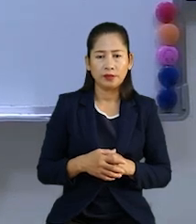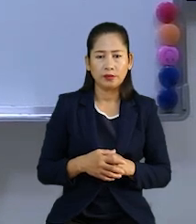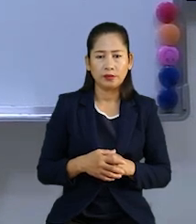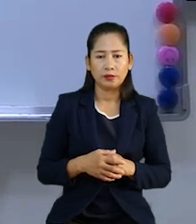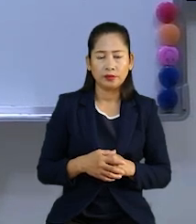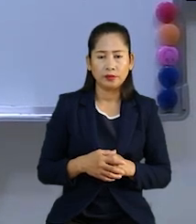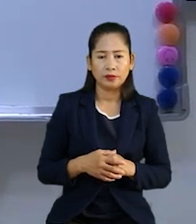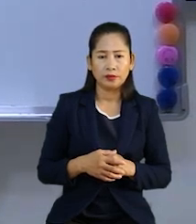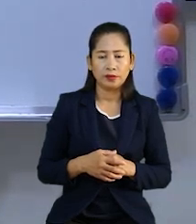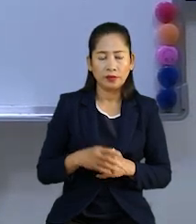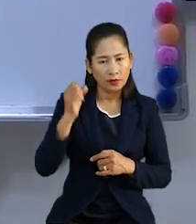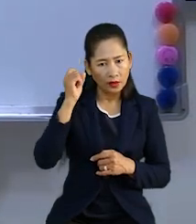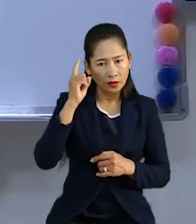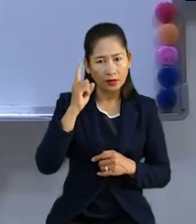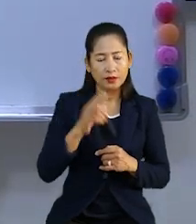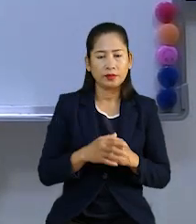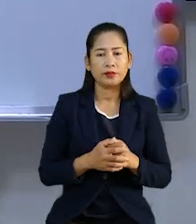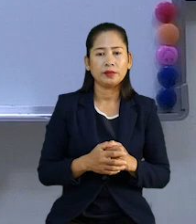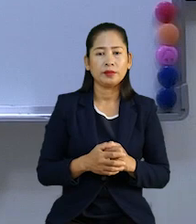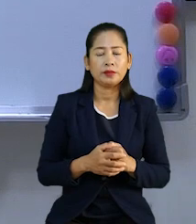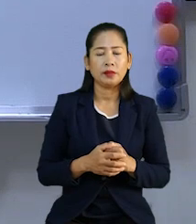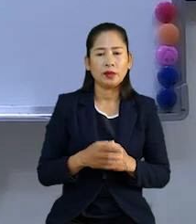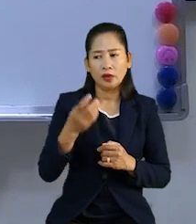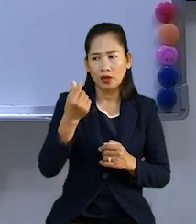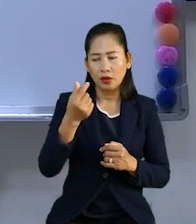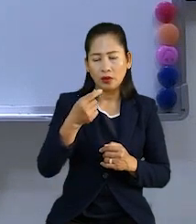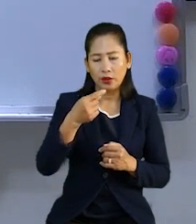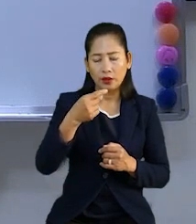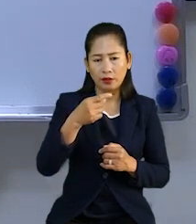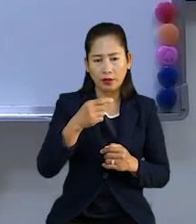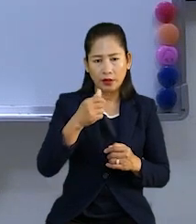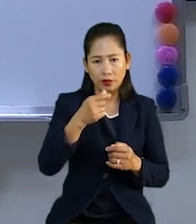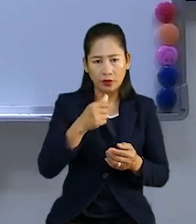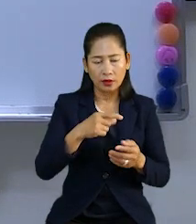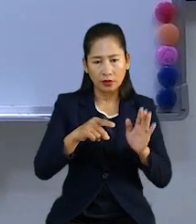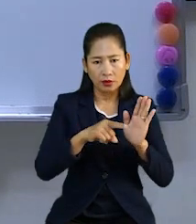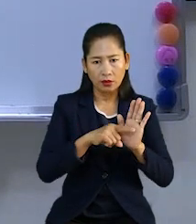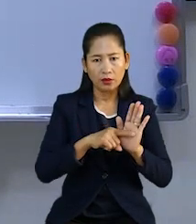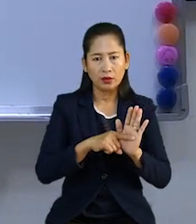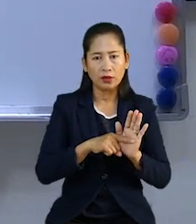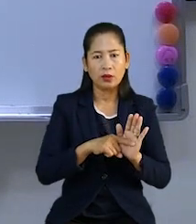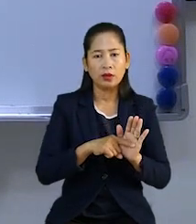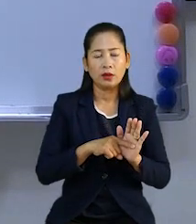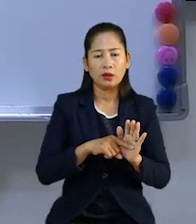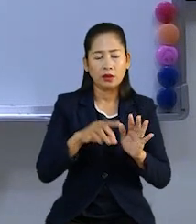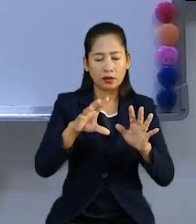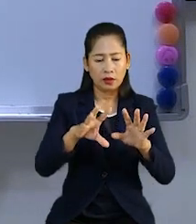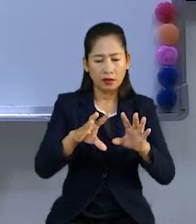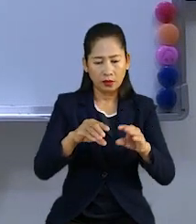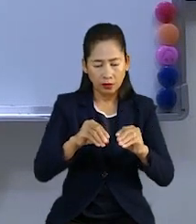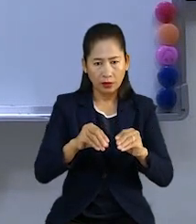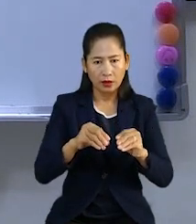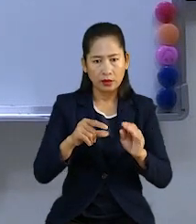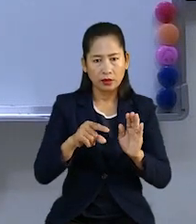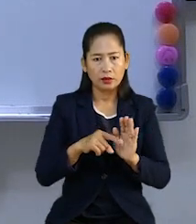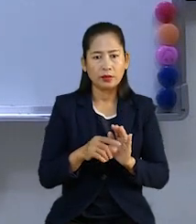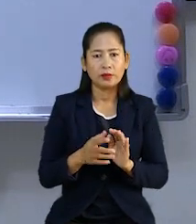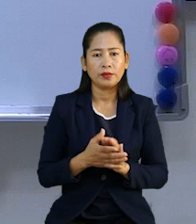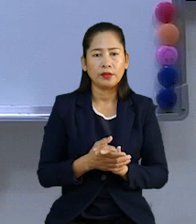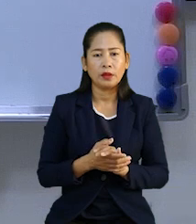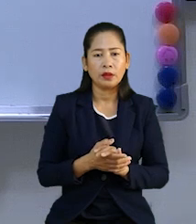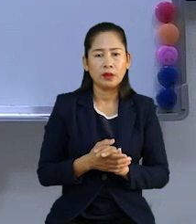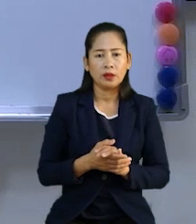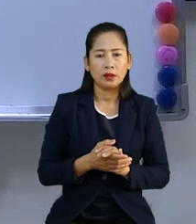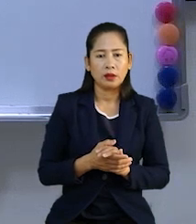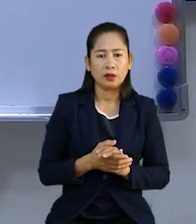chả chắc dương đằng hái tham mấy dương trời vô prà ấy tại đọ prà ấy cốt cứ dương trời vô prà để quật từ tủ bán chân bên này thạc hàng